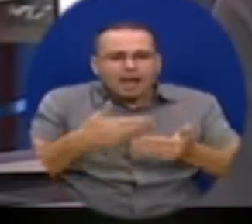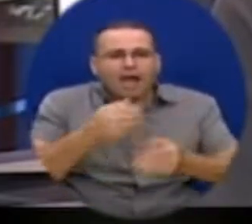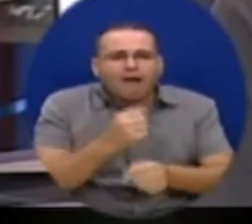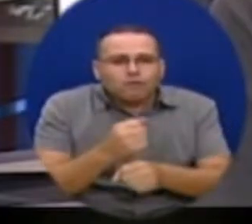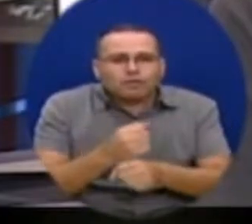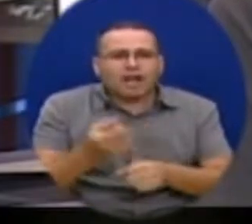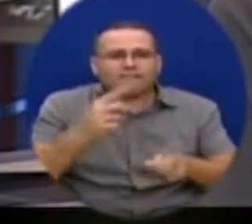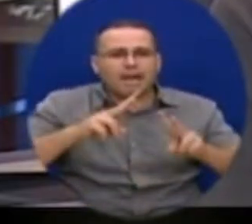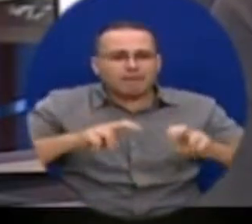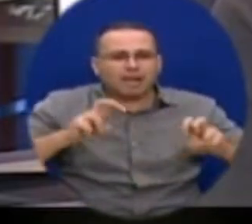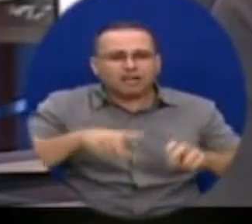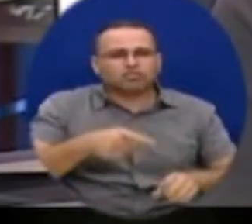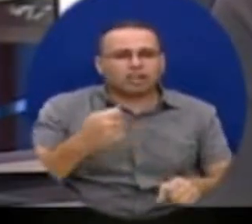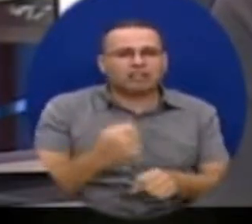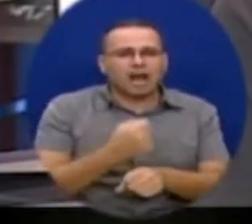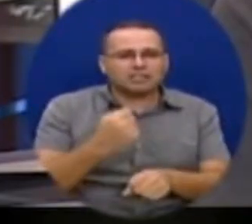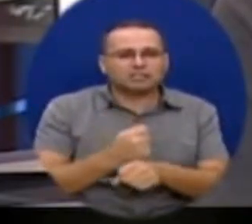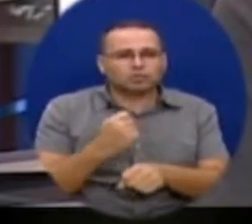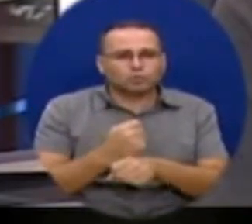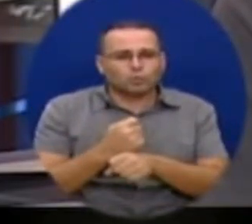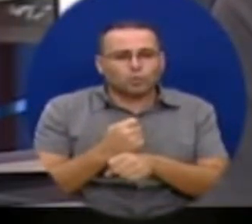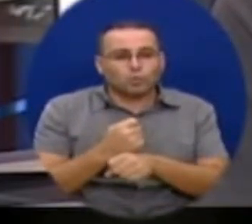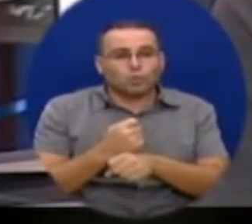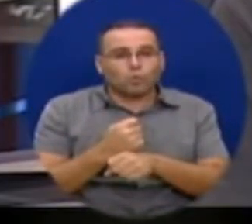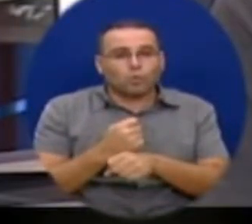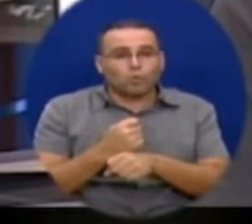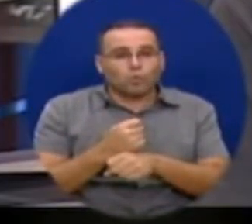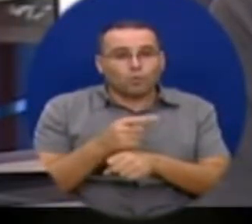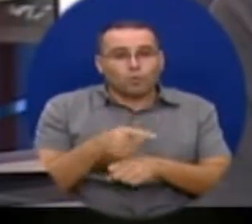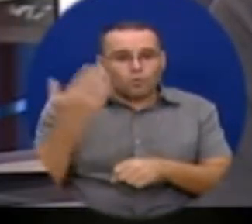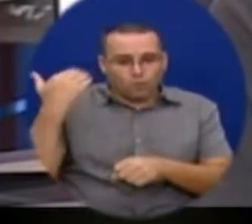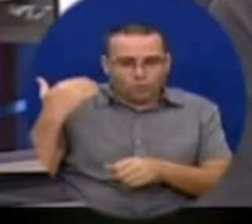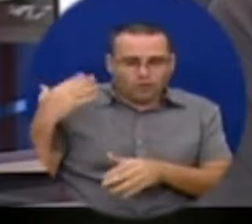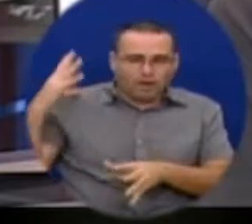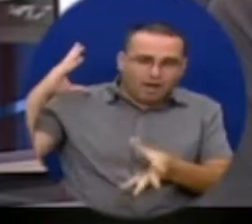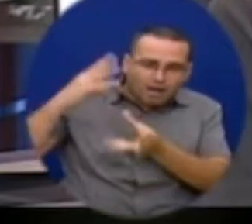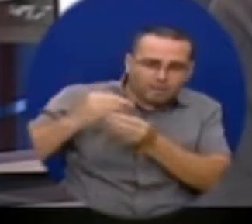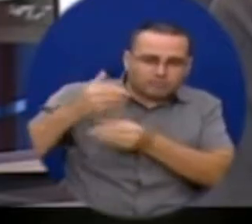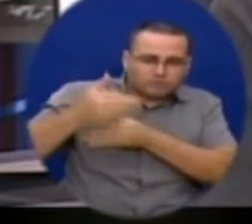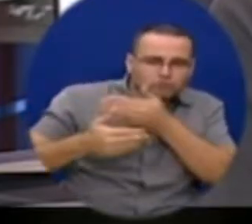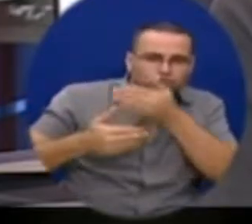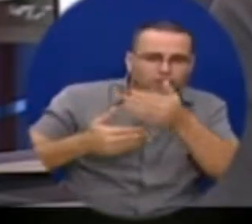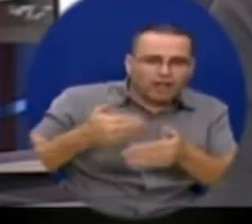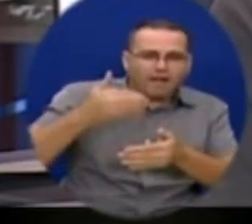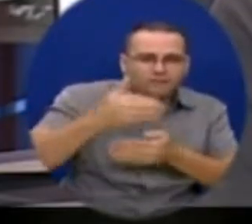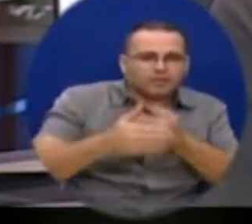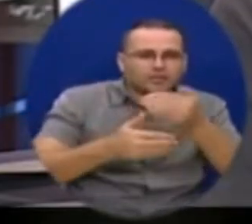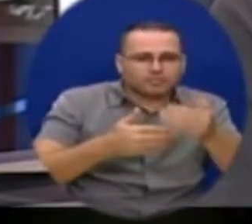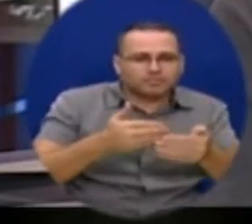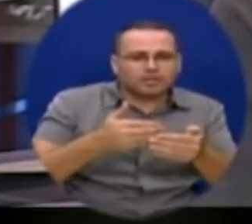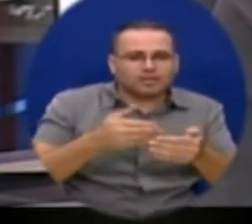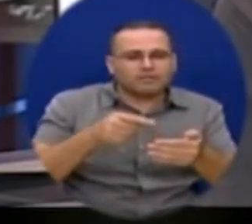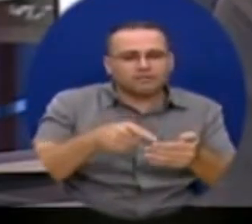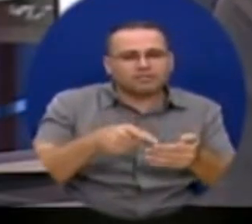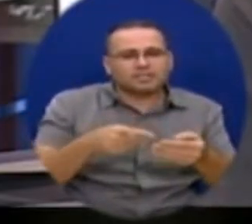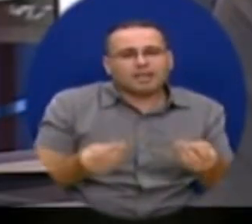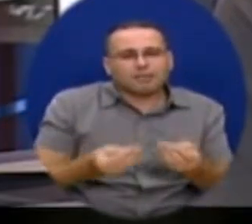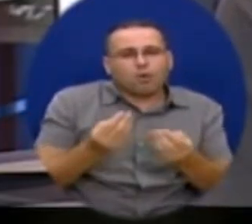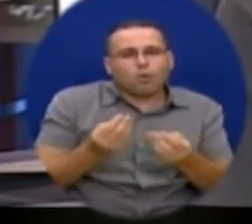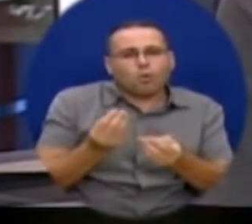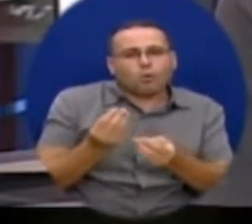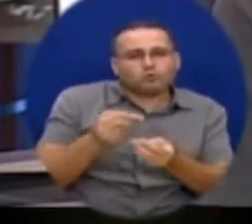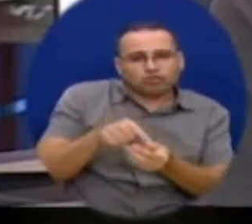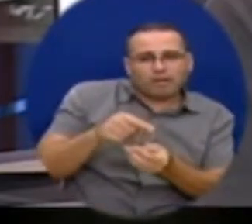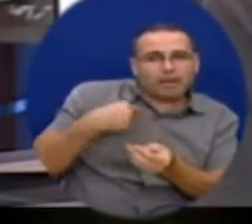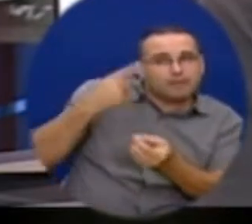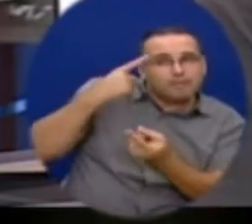ומחקר שנעשו בדרך לעשיית התערוכה הזו, וגם של כל מיני רפרנסים, מקורות השראה שמהם שאהבתי